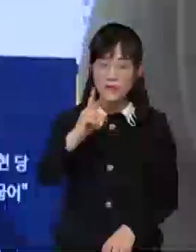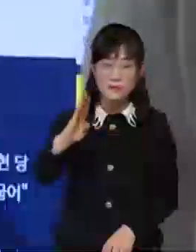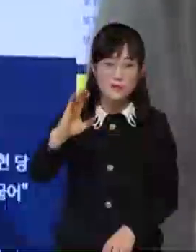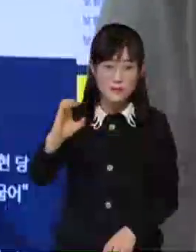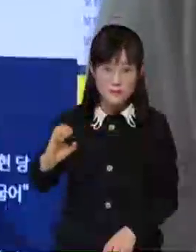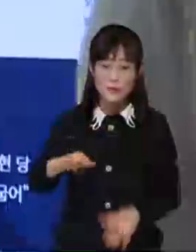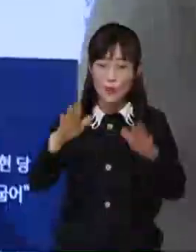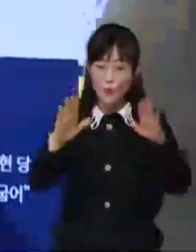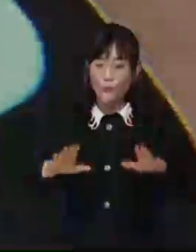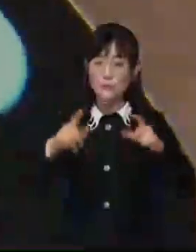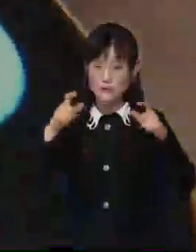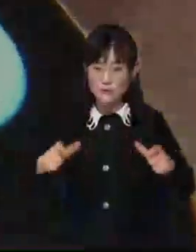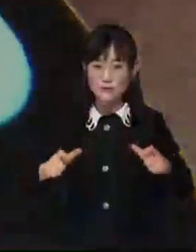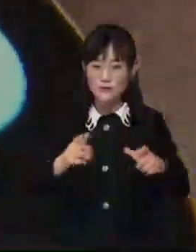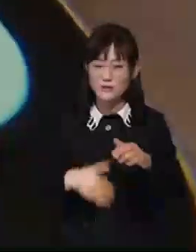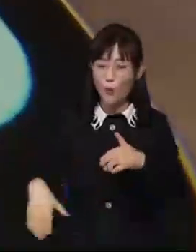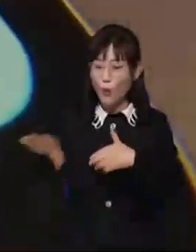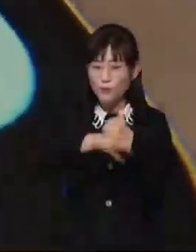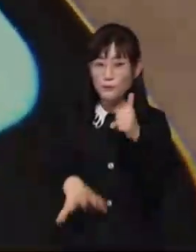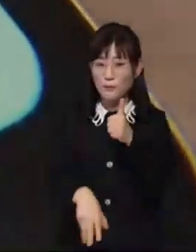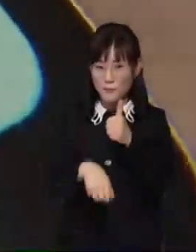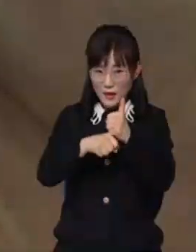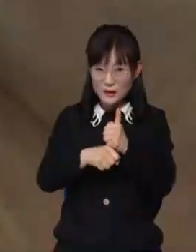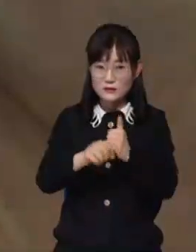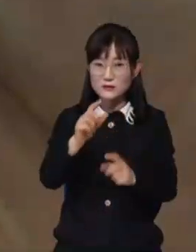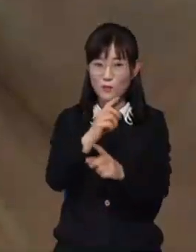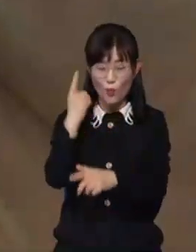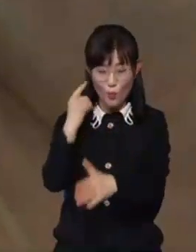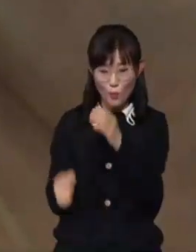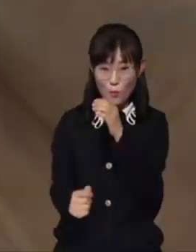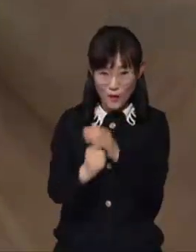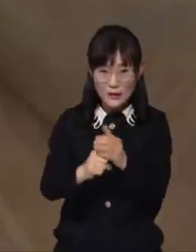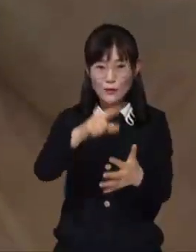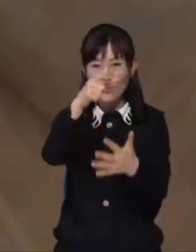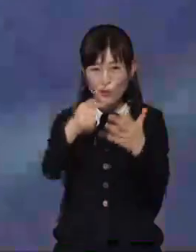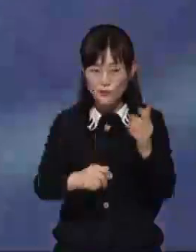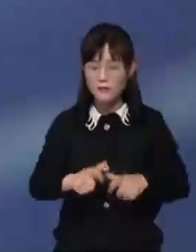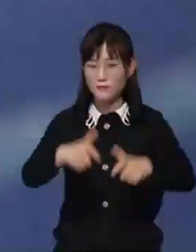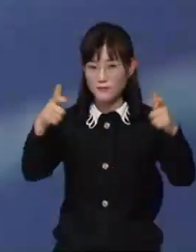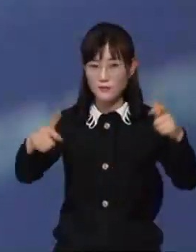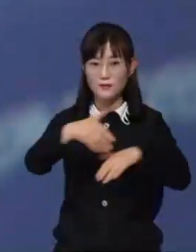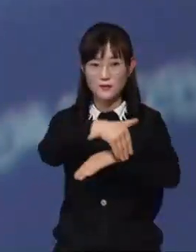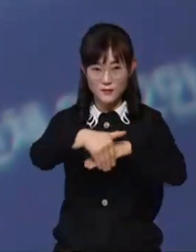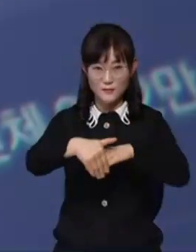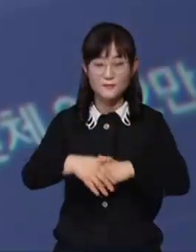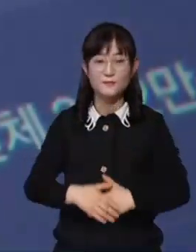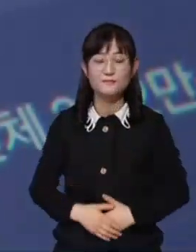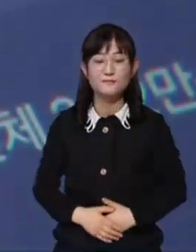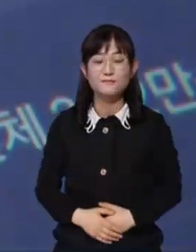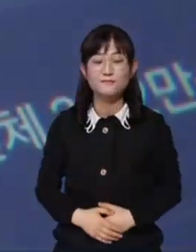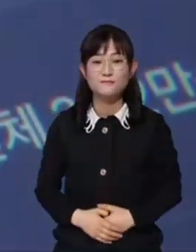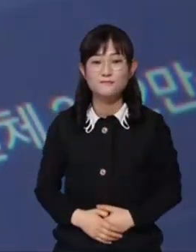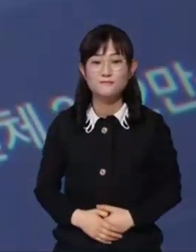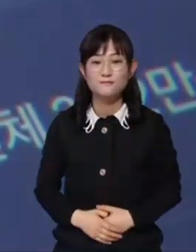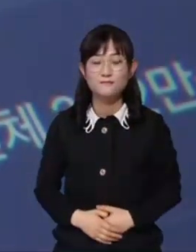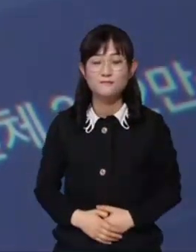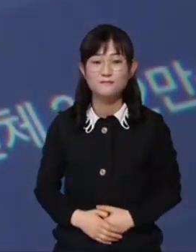올해 지역과 전국을 아우르는 독창적인 콘텐츠 제작을 대폭 확대해나가 계획입니다 KBC